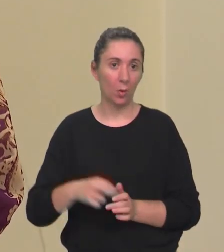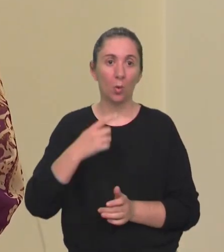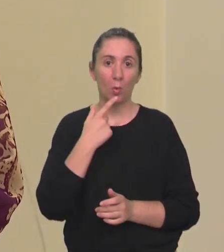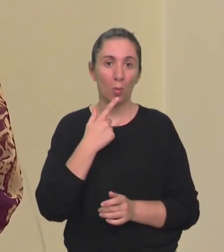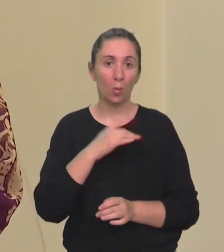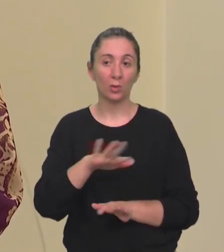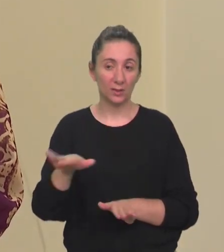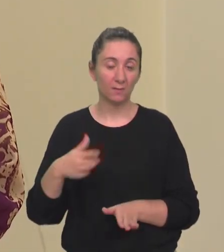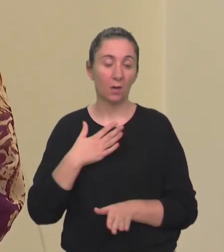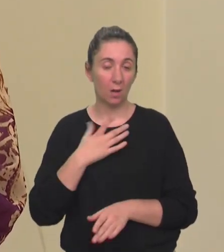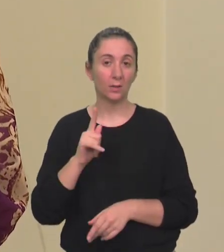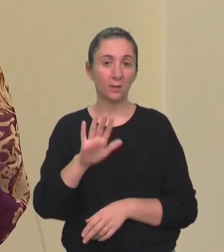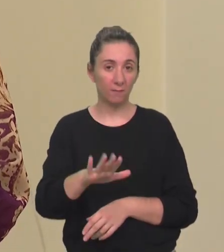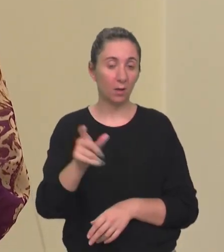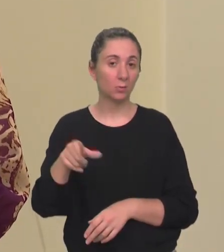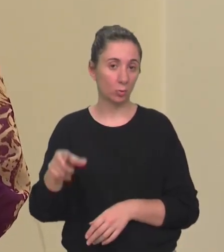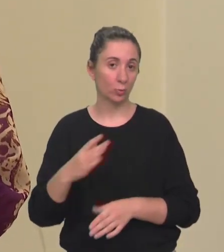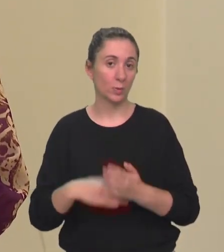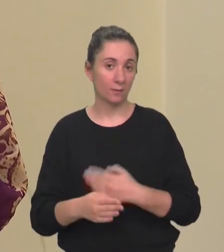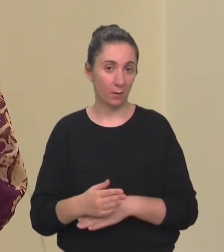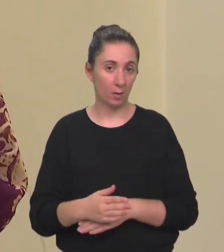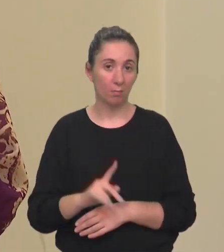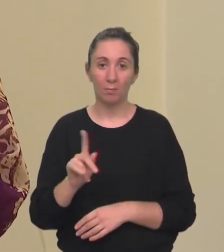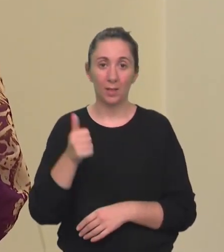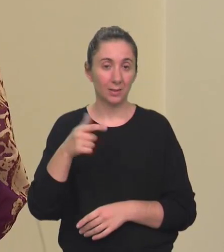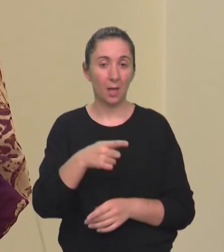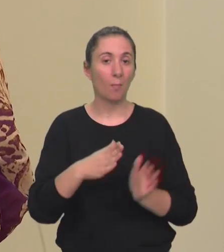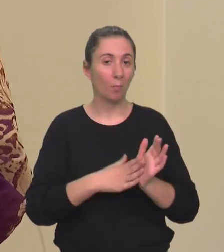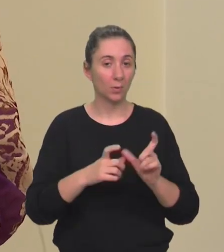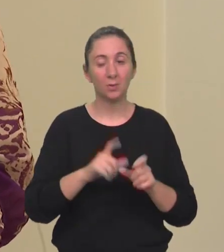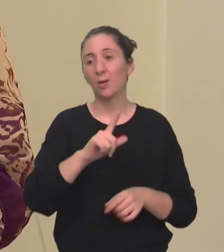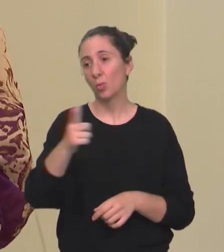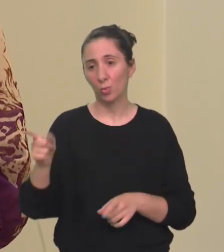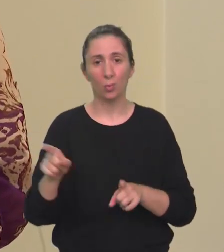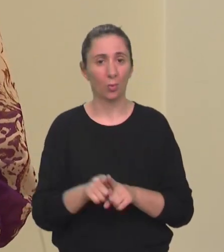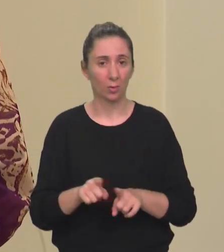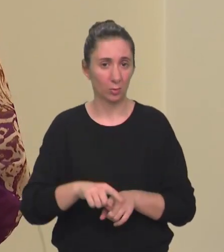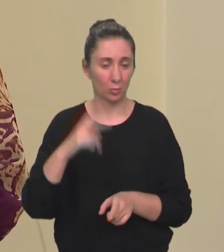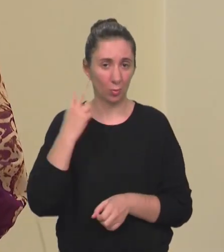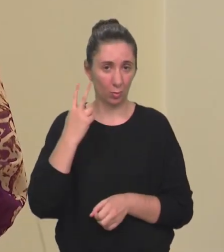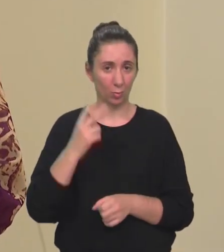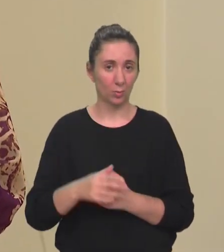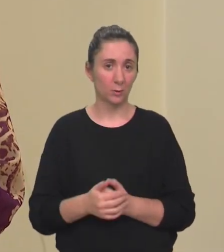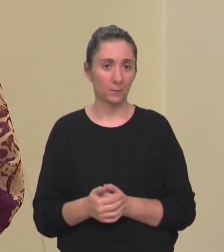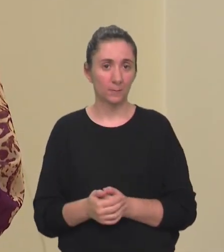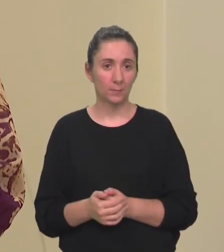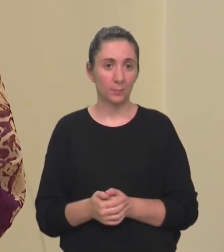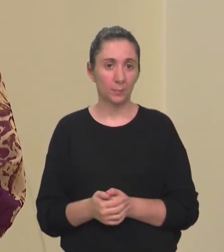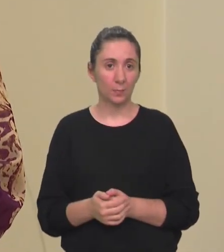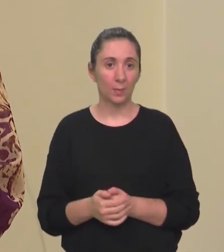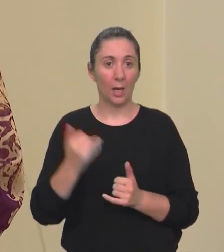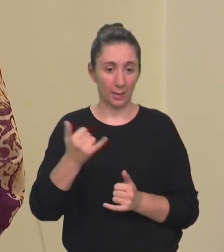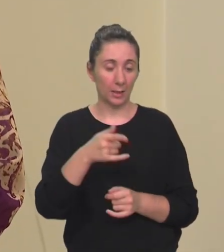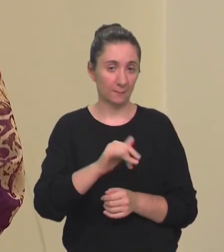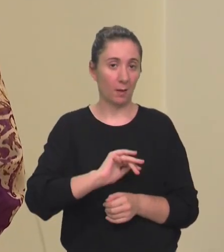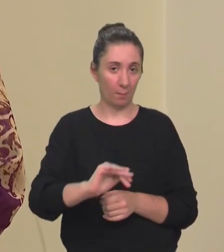koji sve nas i sve vas, osobe s invaliditetom, ne samo u multiple, nego i sve ostale, ali naravno vas posebno